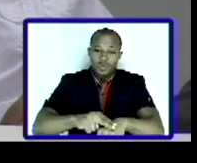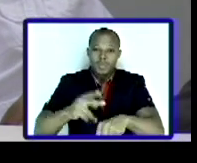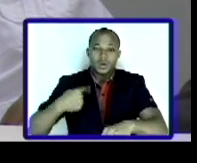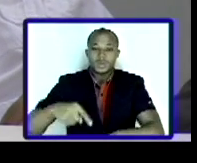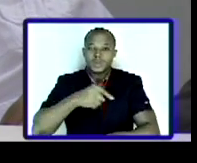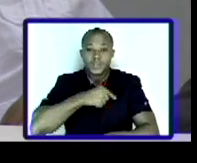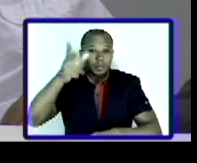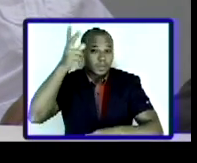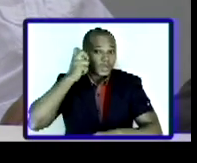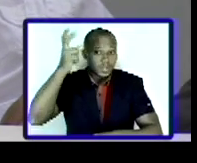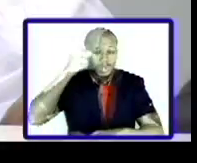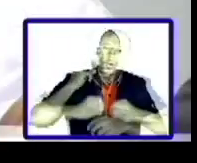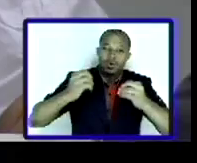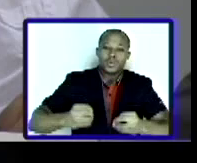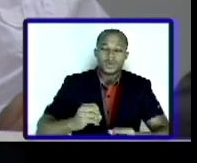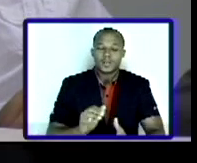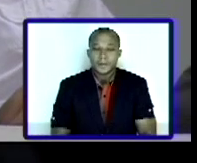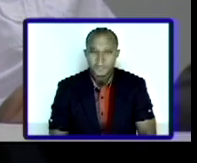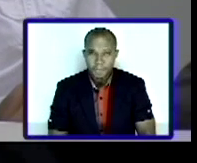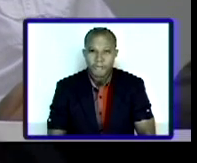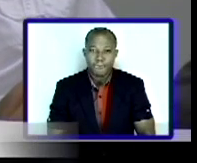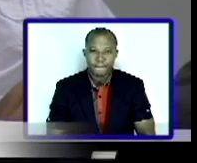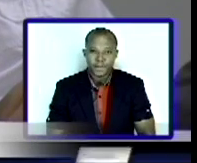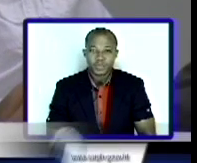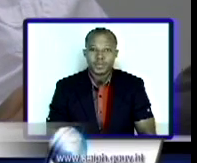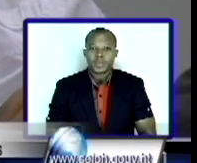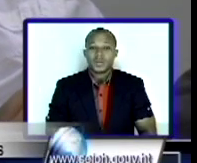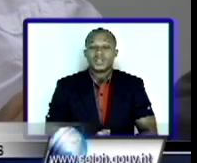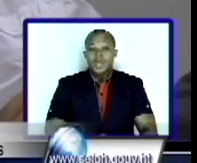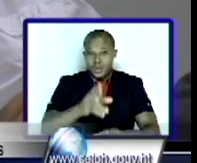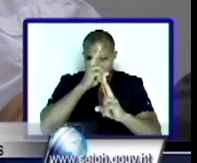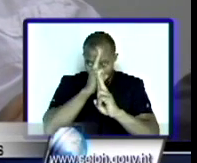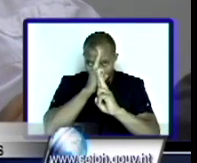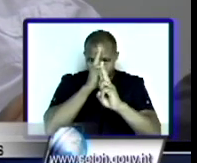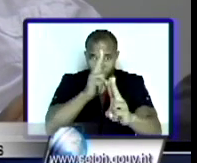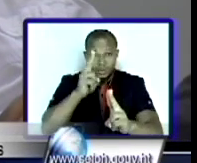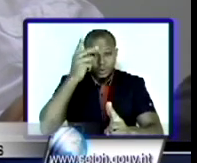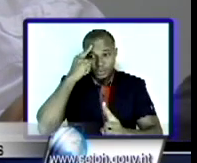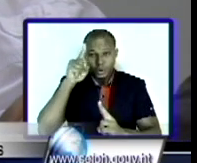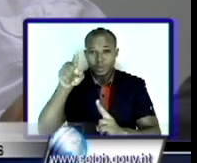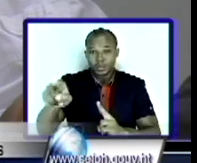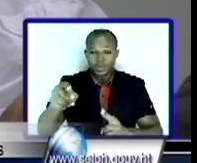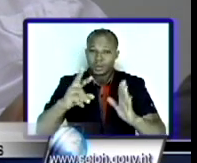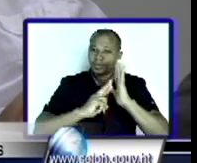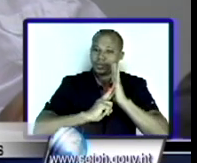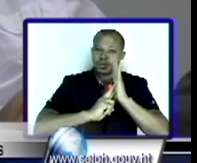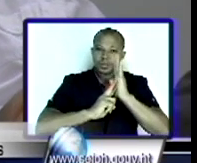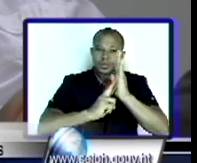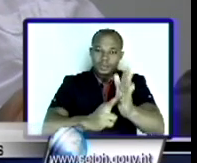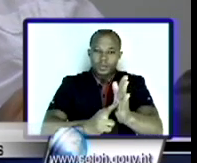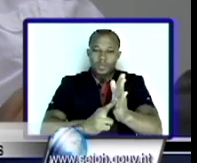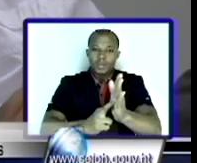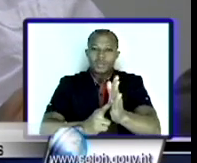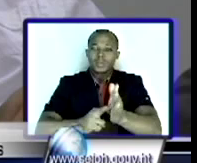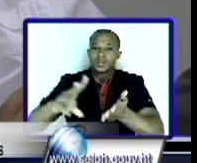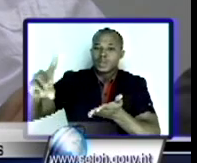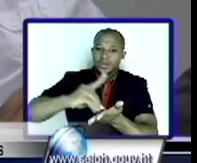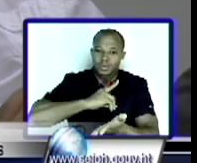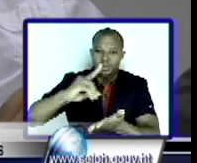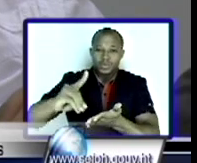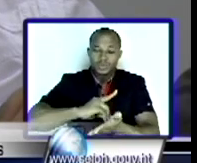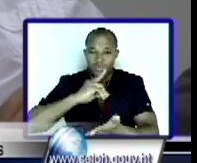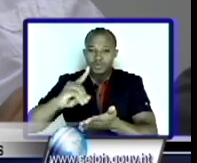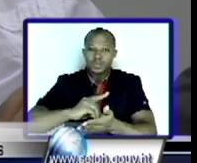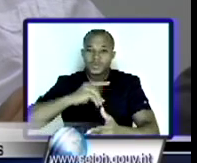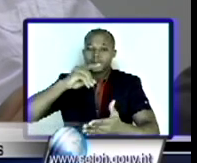yo Gérald Oriol Junior. C'est un honneur pour moi de prendre part à cette double activité de présentation du